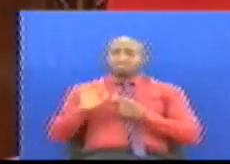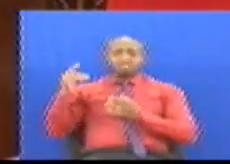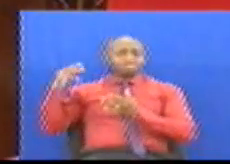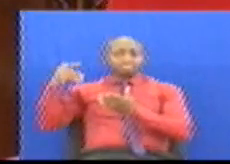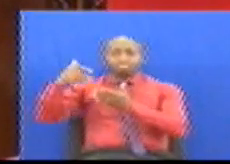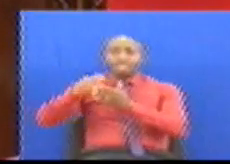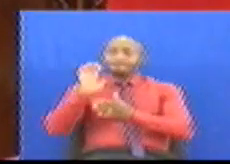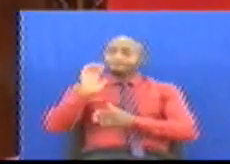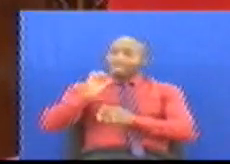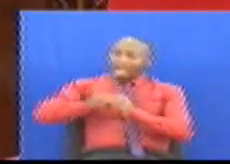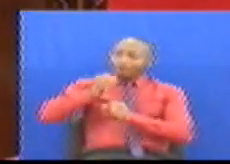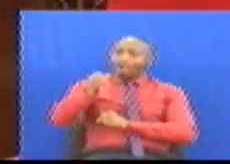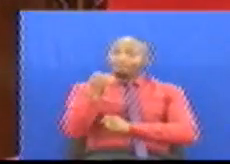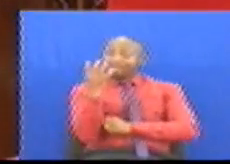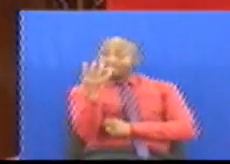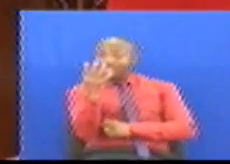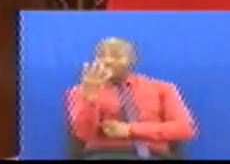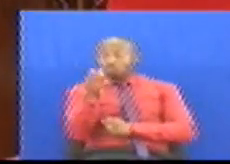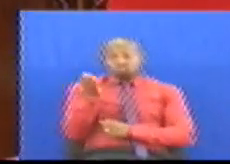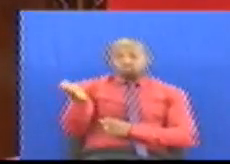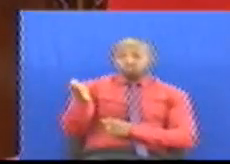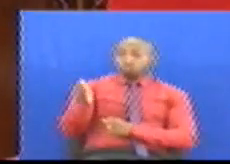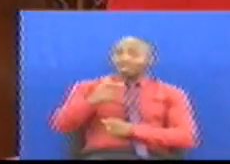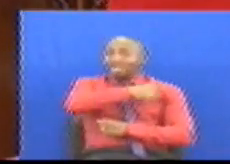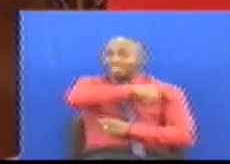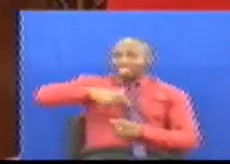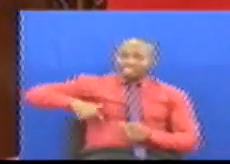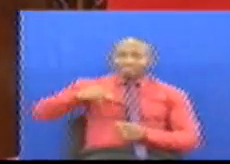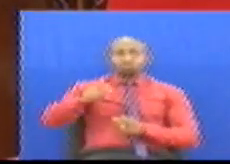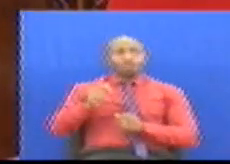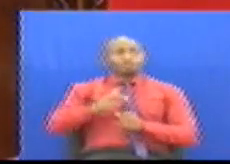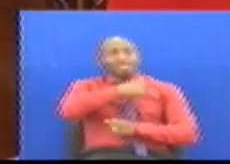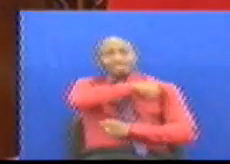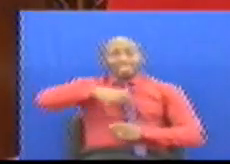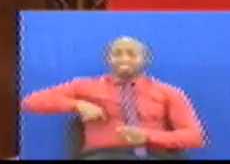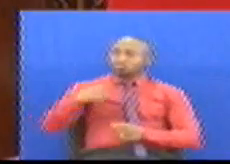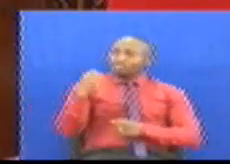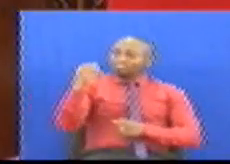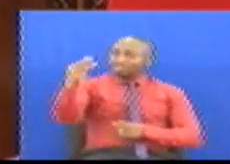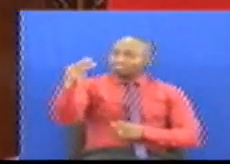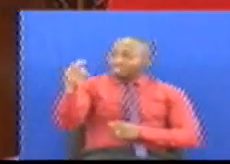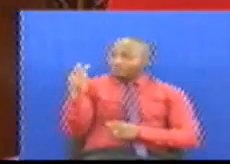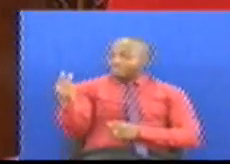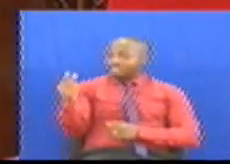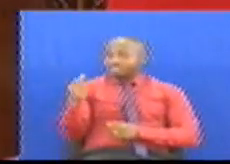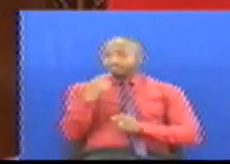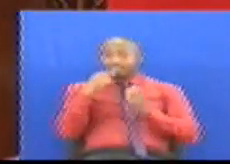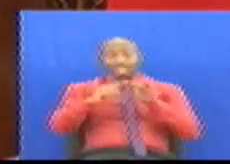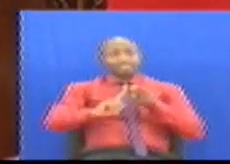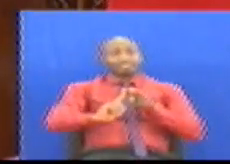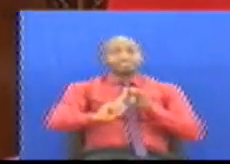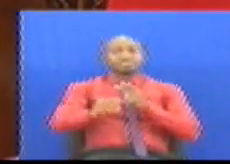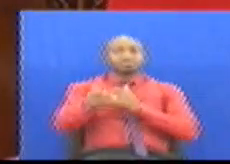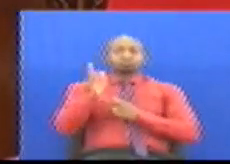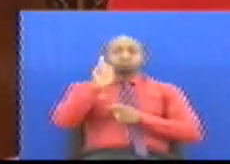4. Lakini Roosevelt amekuwa ni rais wa 32. 32 kwa maana kwamba kulikuwepo na